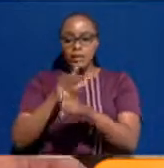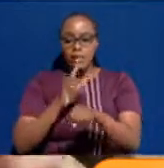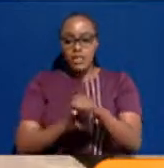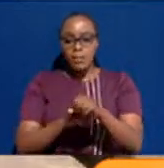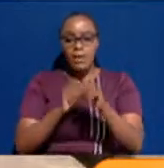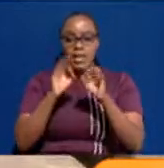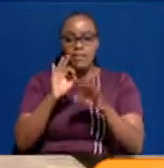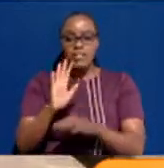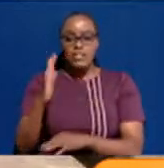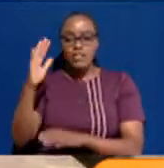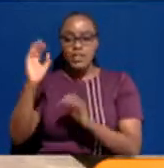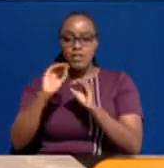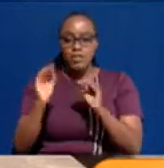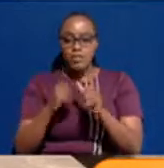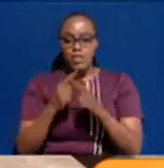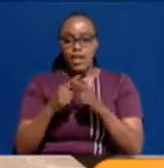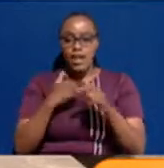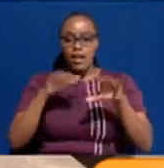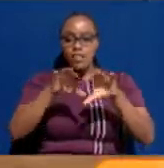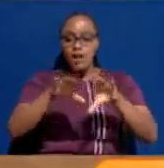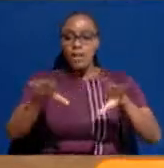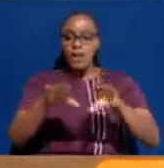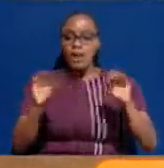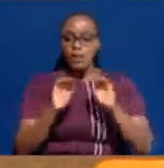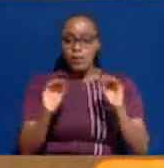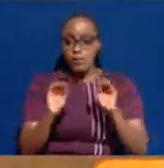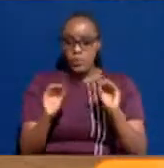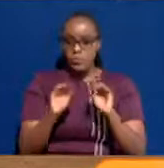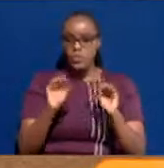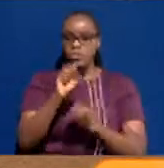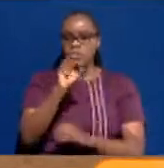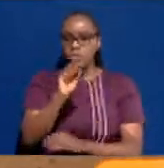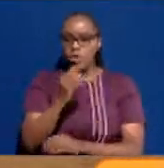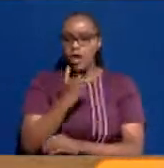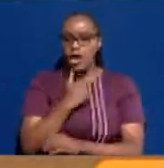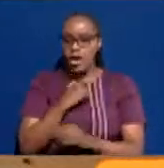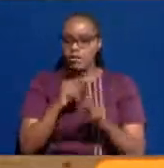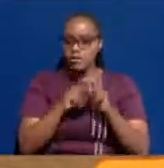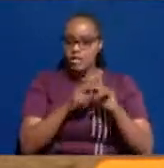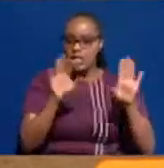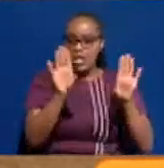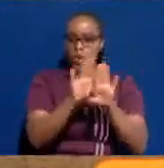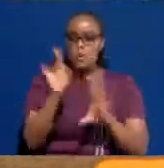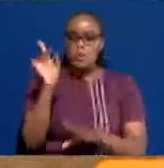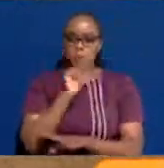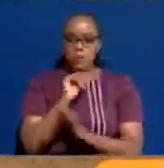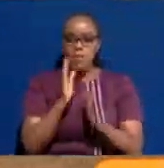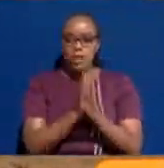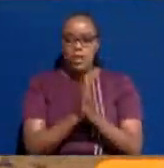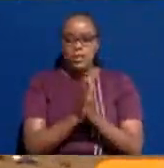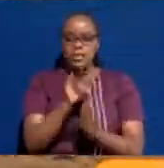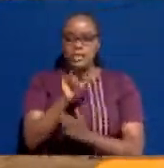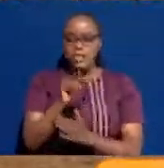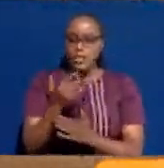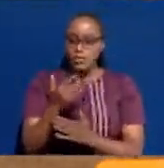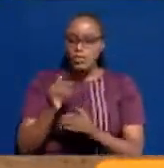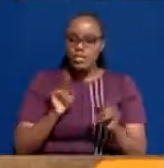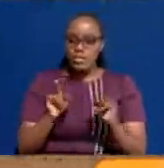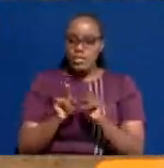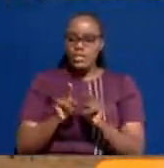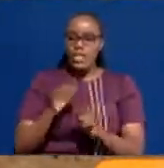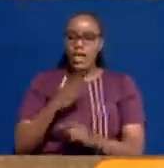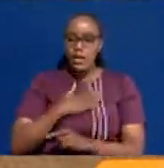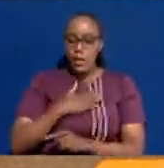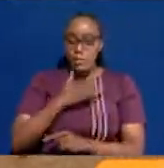si misitu, basi hakuna mbao. So kibanda ikaja ikafungwa. Nikaja kwa dadangu